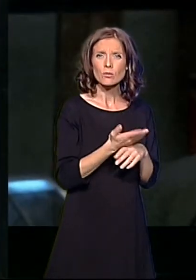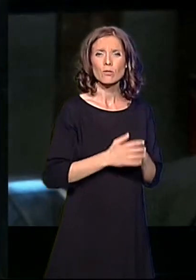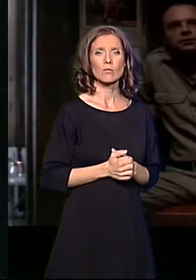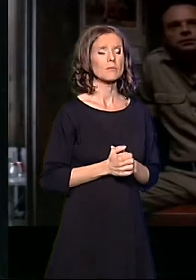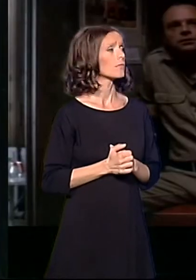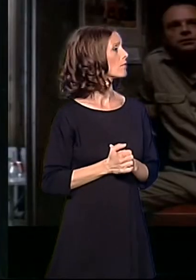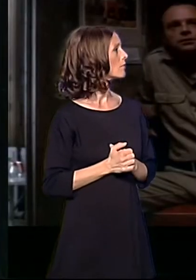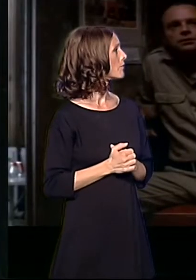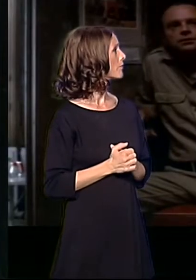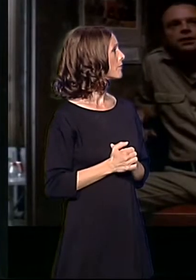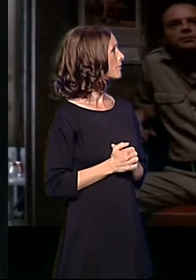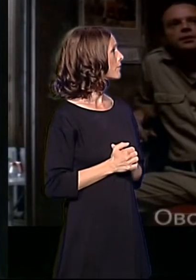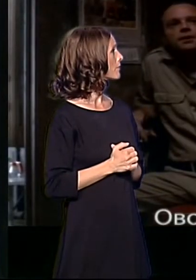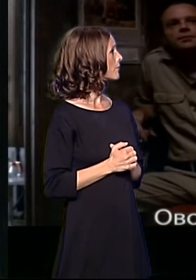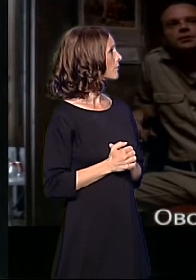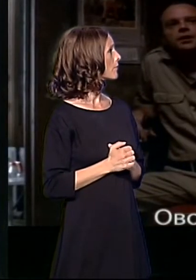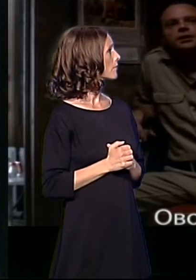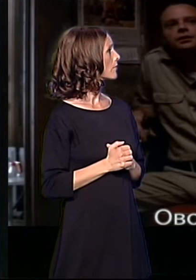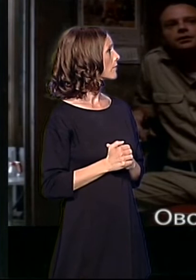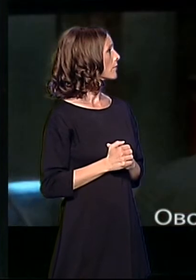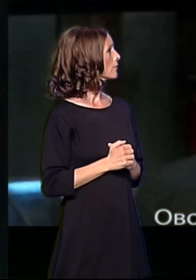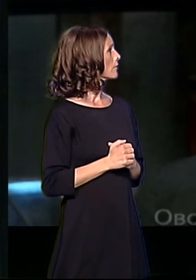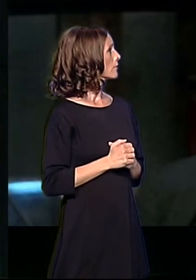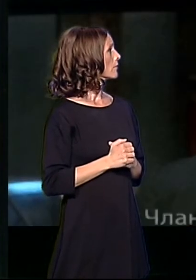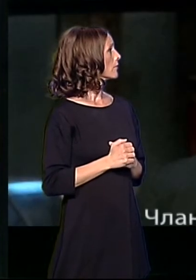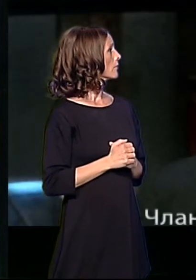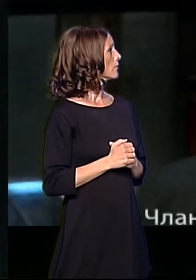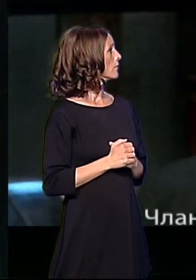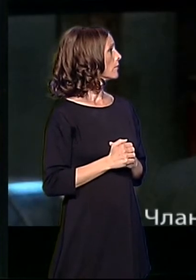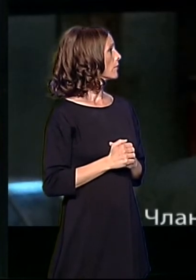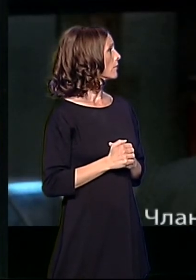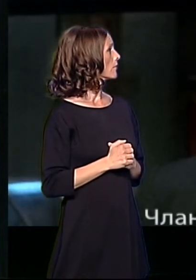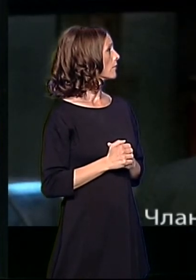you open? You got to be a member to drink here. Member?